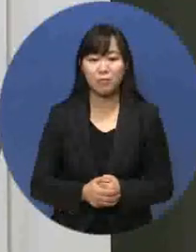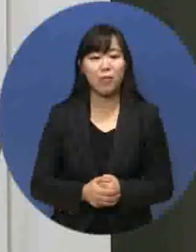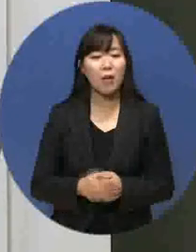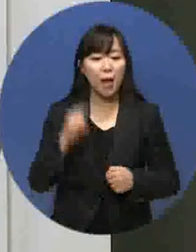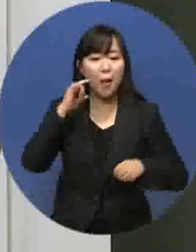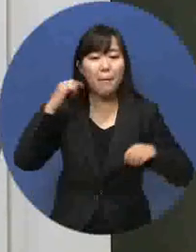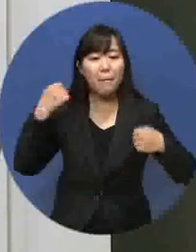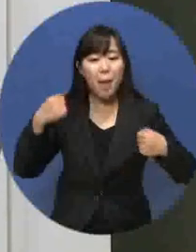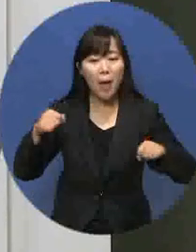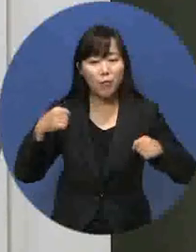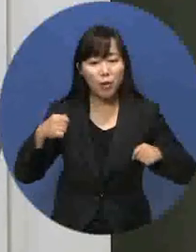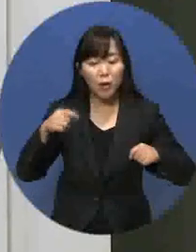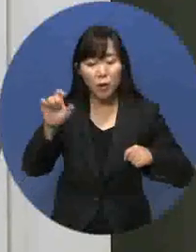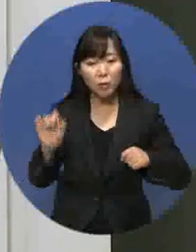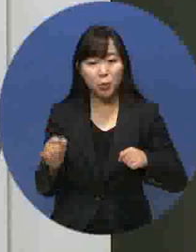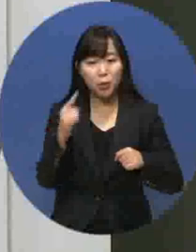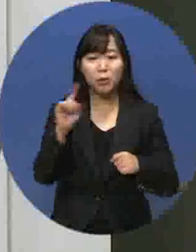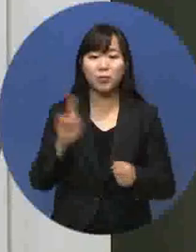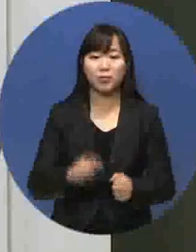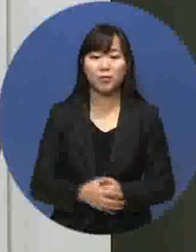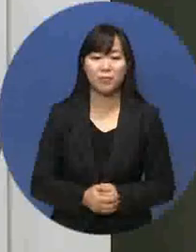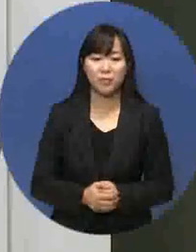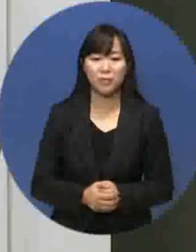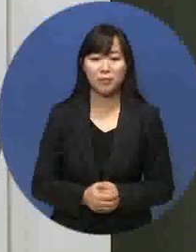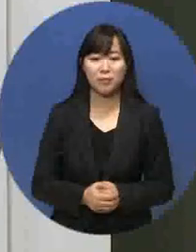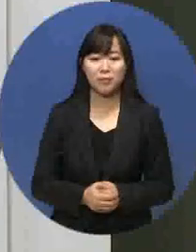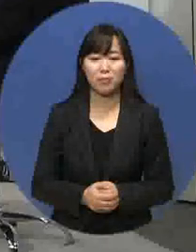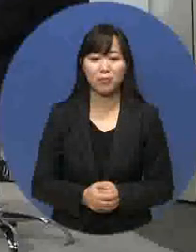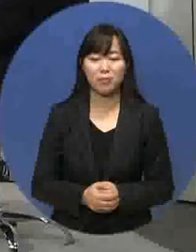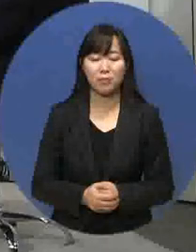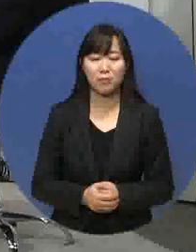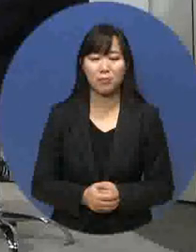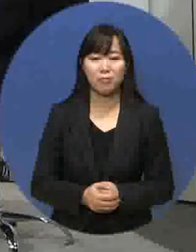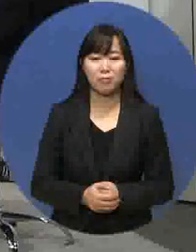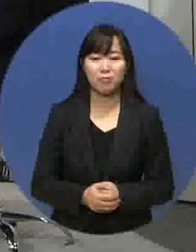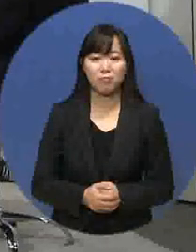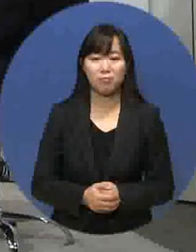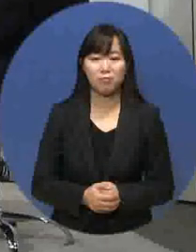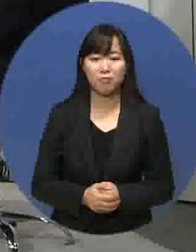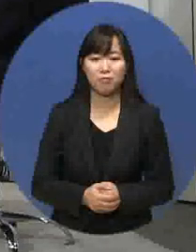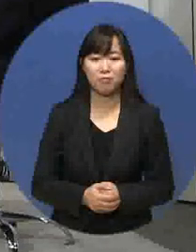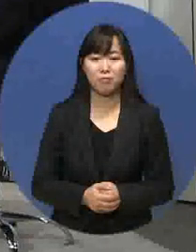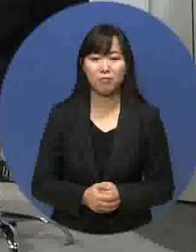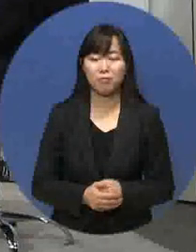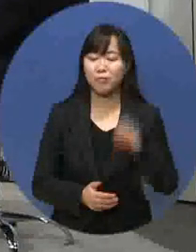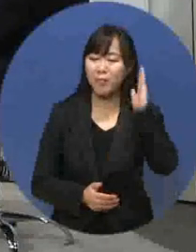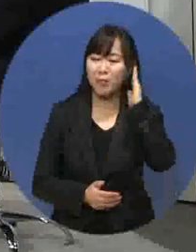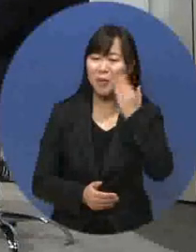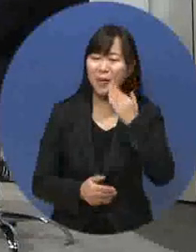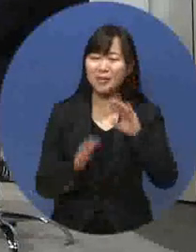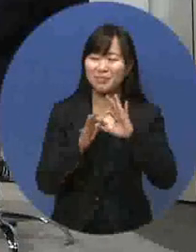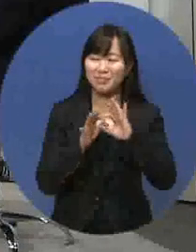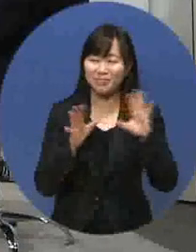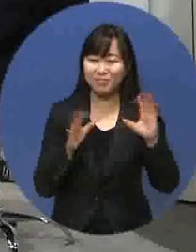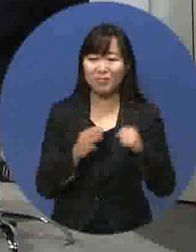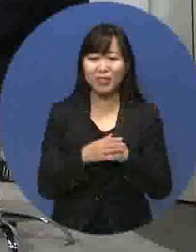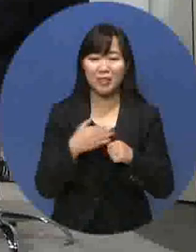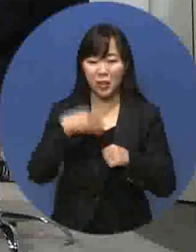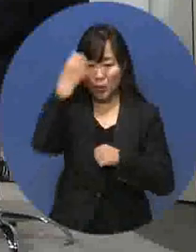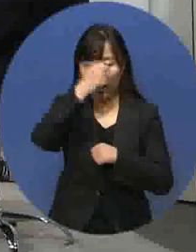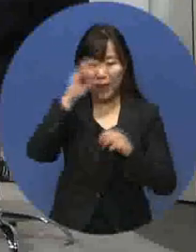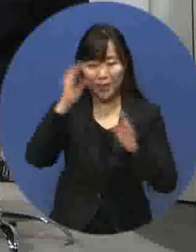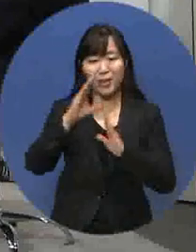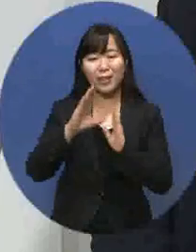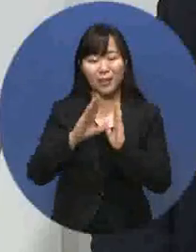배우를 하게 된 무슨 계기가 있었나요? 네, 그거하고 청각 장애하고 상관은 없는데 제가 아, 이제 제가 고등학교